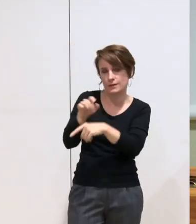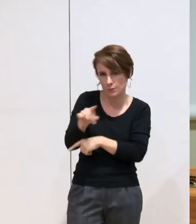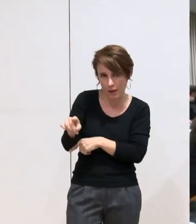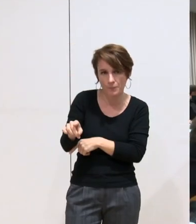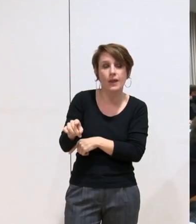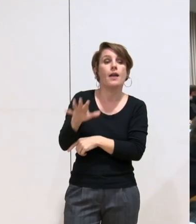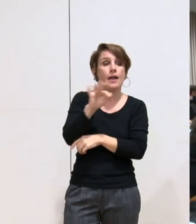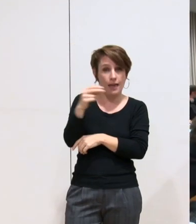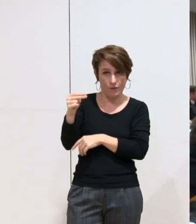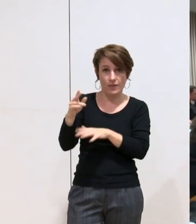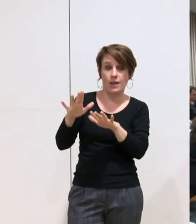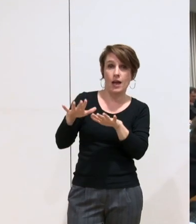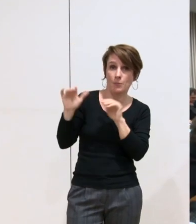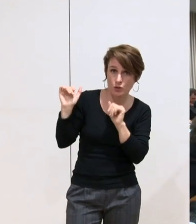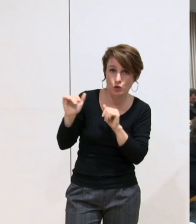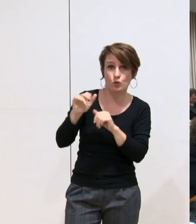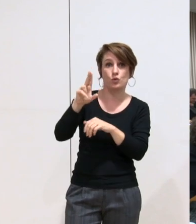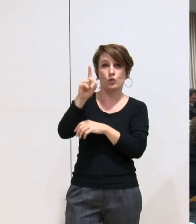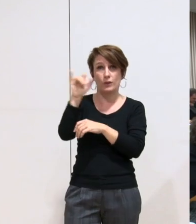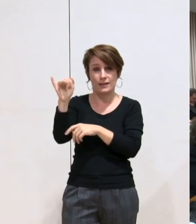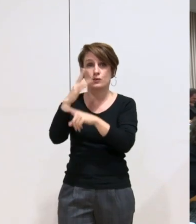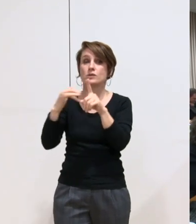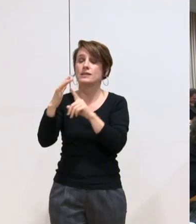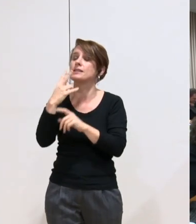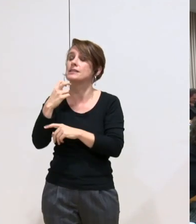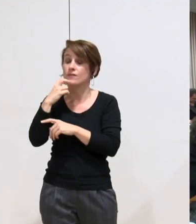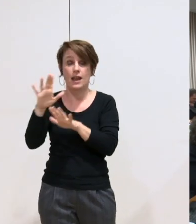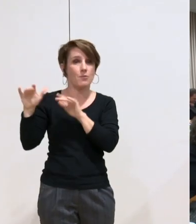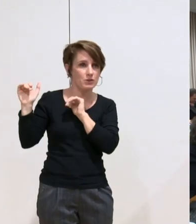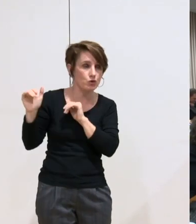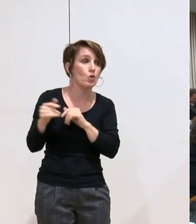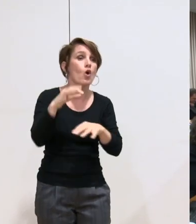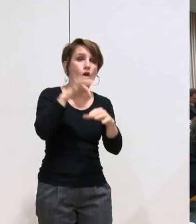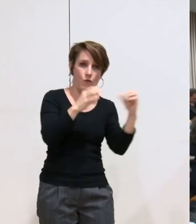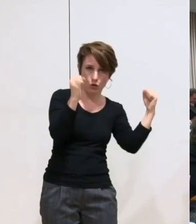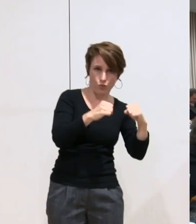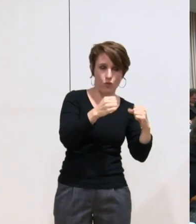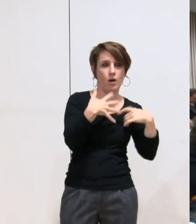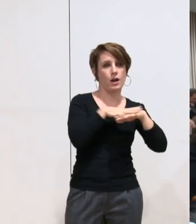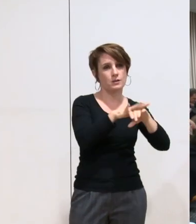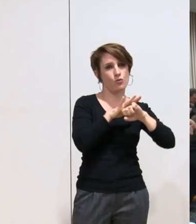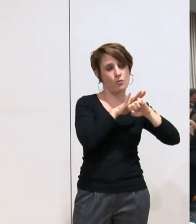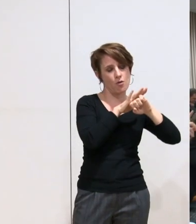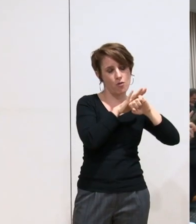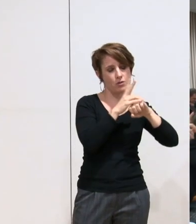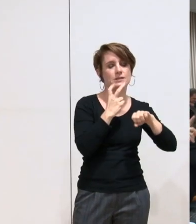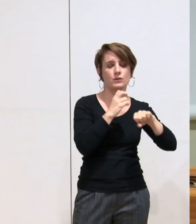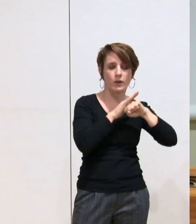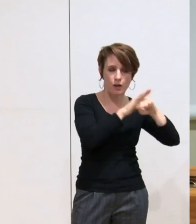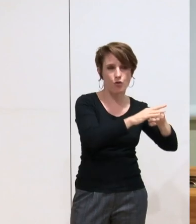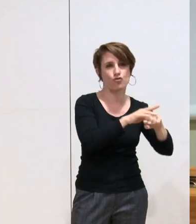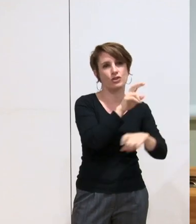Abstention du Front National, abstention des Républicains, UDI, Société Civile. Vote pour du Rassemblement citoyen de la gauche et des